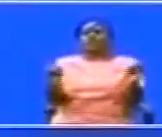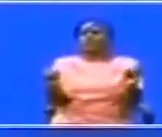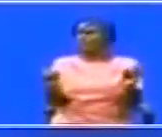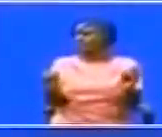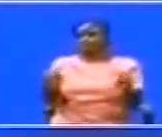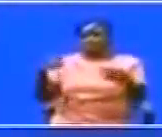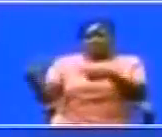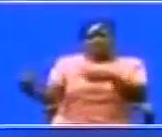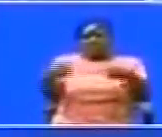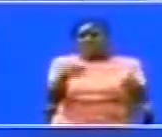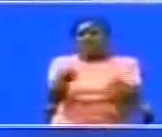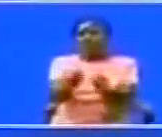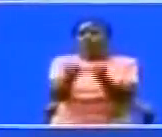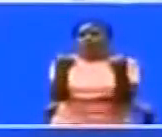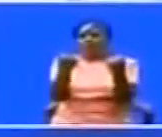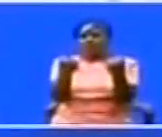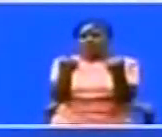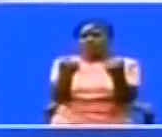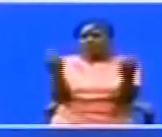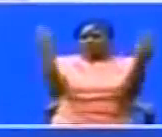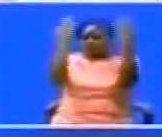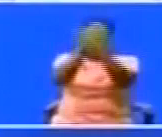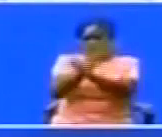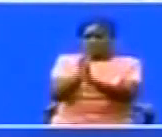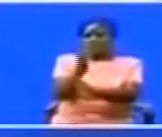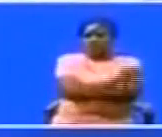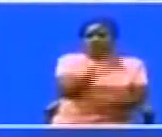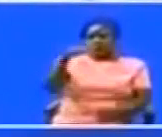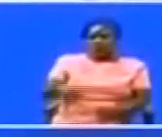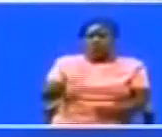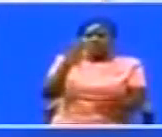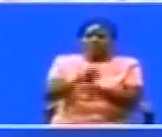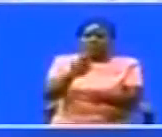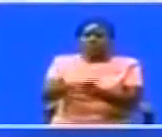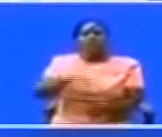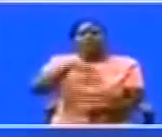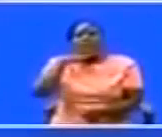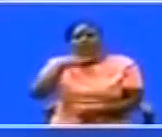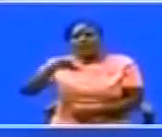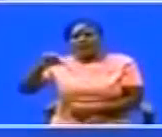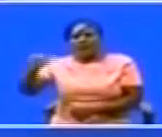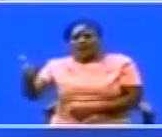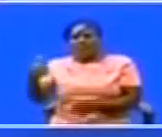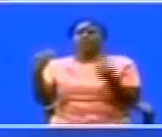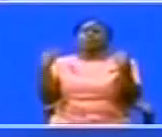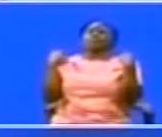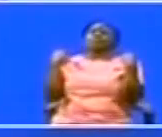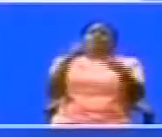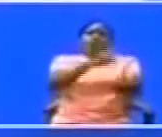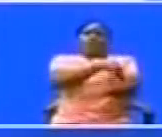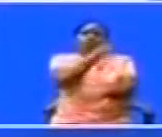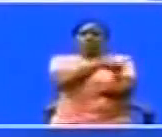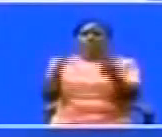Ni shambulizi lililotekelezwa usiku wa kuamkia leo na kusababisha vifo kadhaa, huku wengine wakisalia kulazwa katika hospitali ya